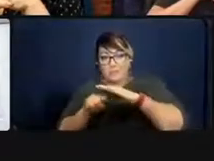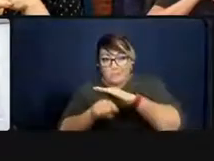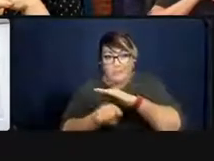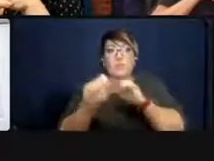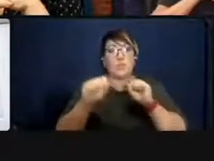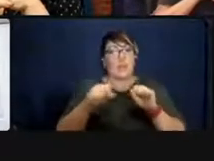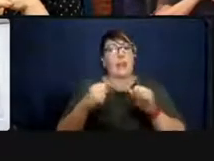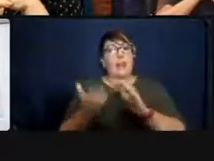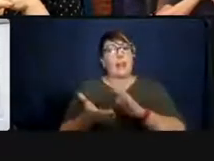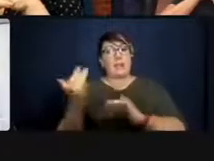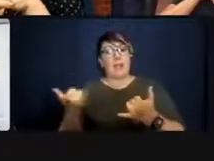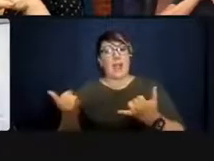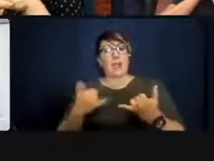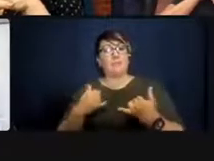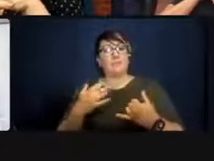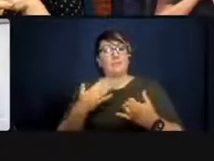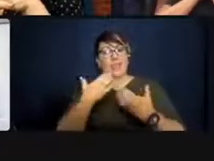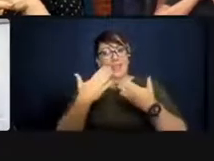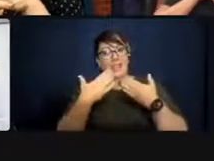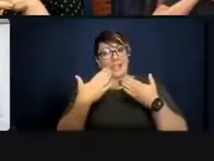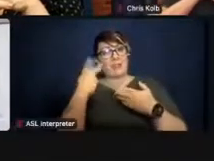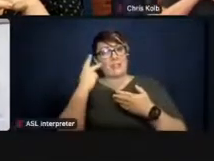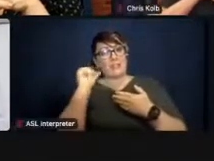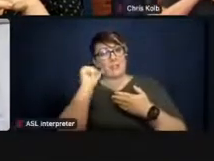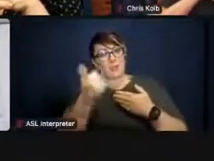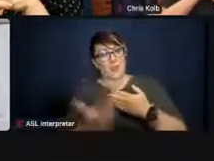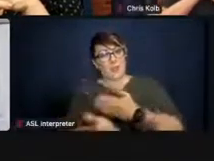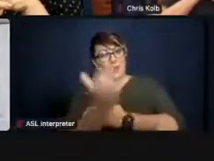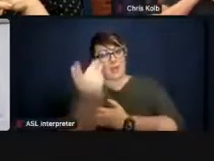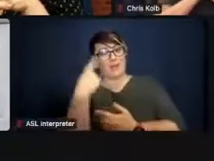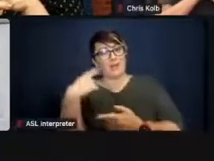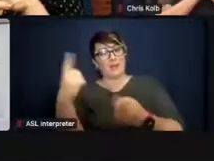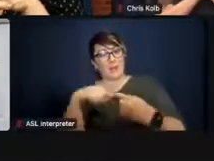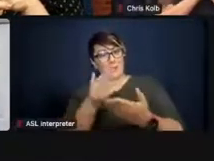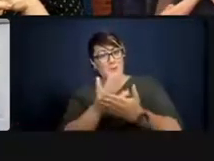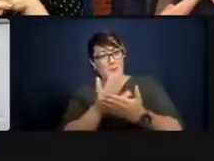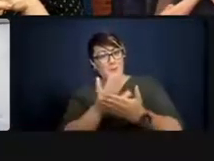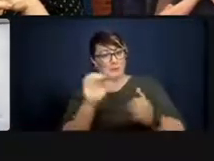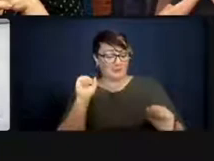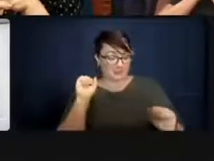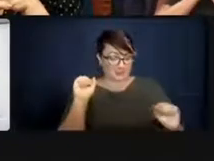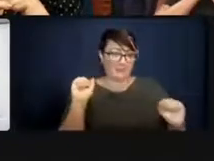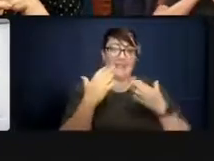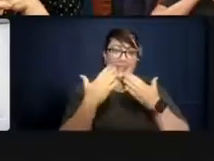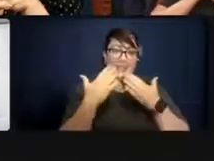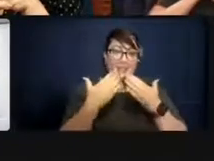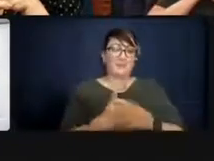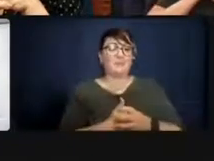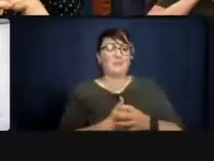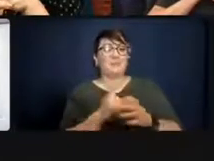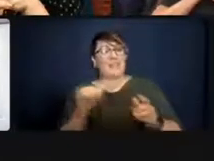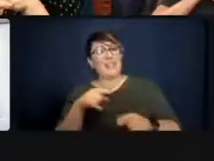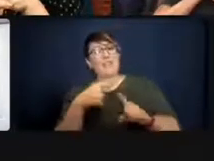umeshafanya wasilisho lako, ushatoa wasilisho lako, unaweza kuenda nyumbani. Si lazima